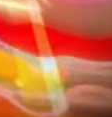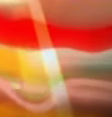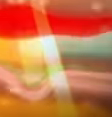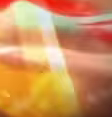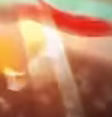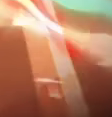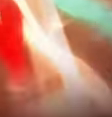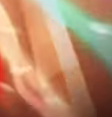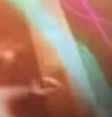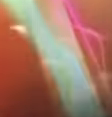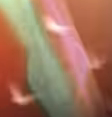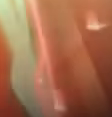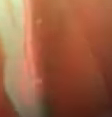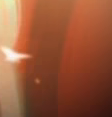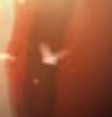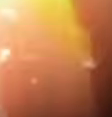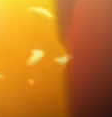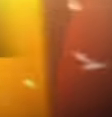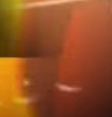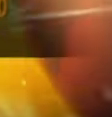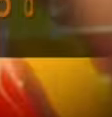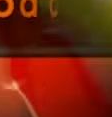ทย PBS ทางอีเมล